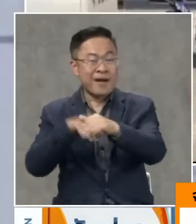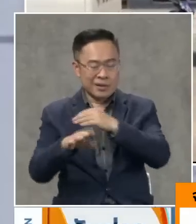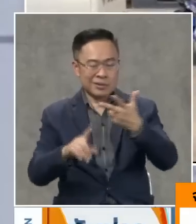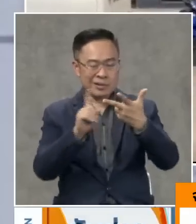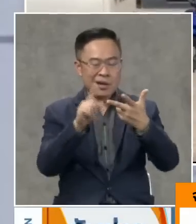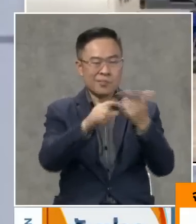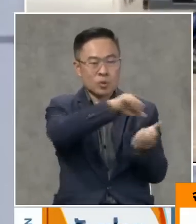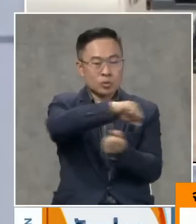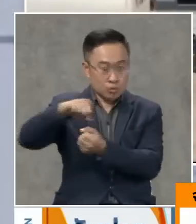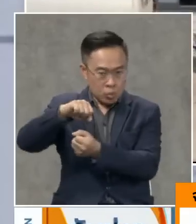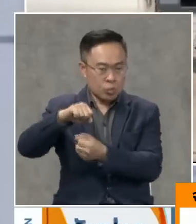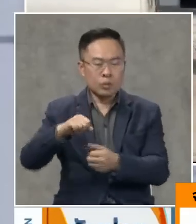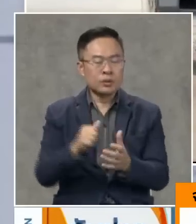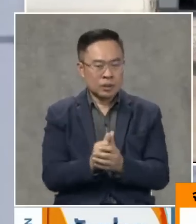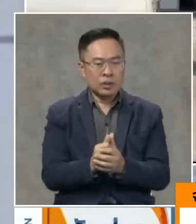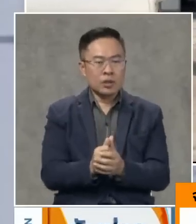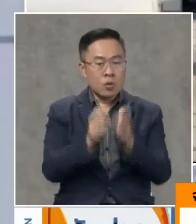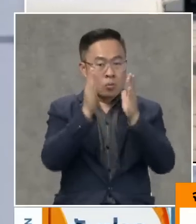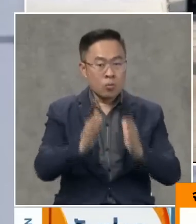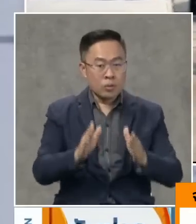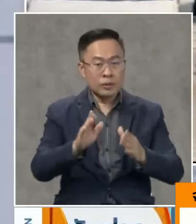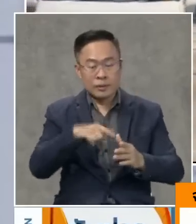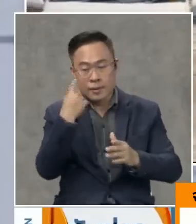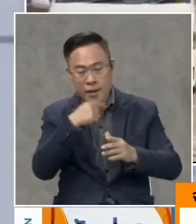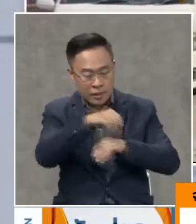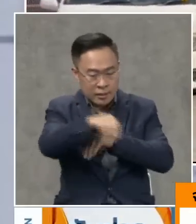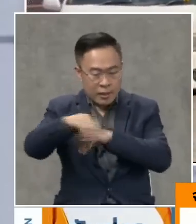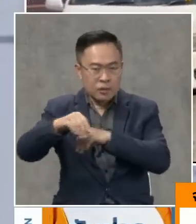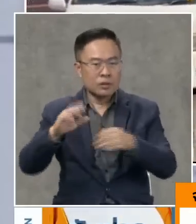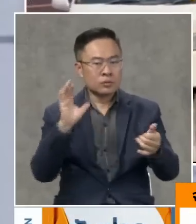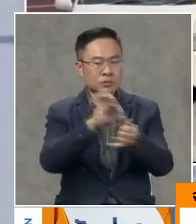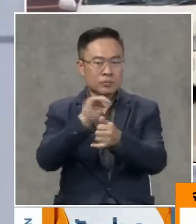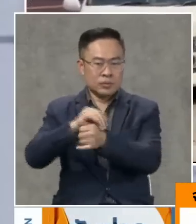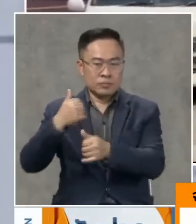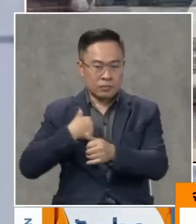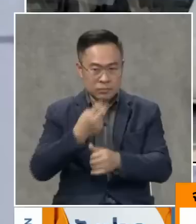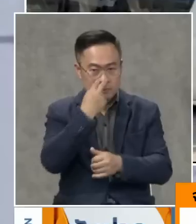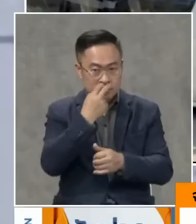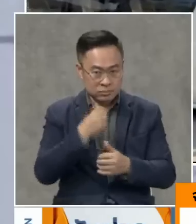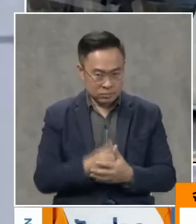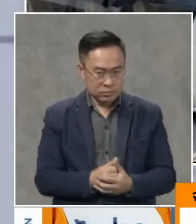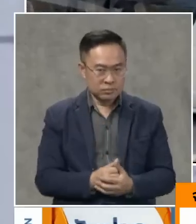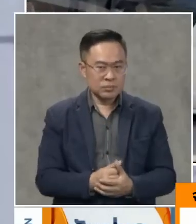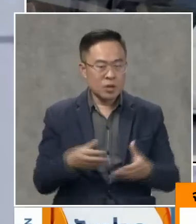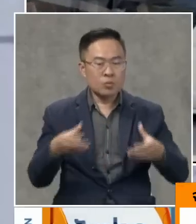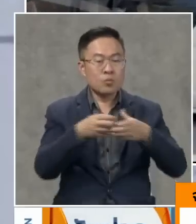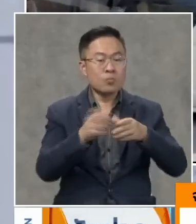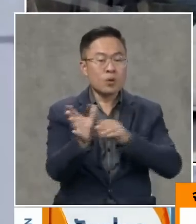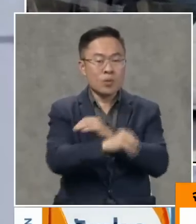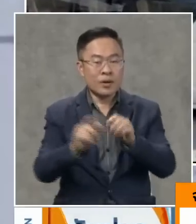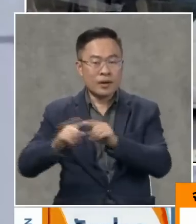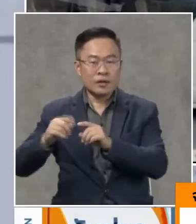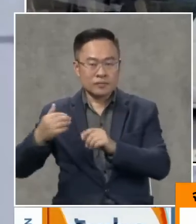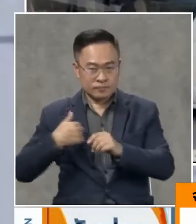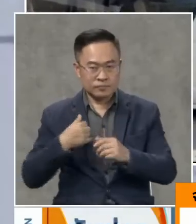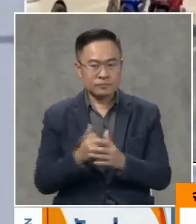เพิ่มเติมด้วยนะคะท่านไหนที่อยู่ในพื้นที่ปลวกแดงระยองแล้วรถหายคุณผู้ชมบริเวณใกล้เคียงด้วยนะคะสามารถไป